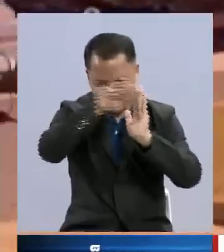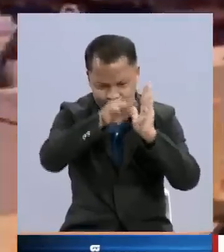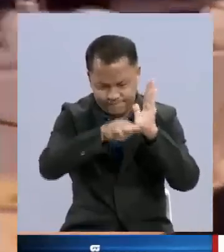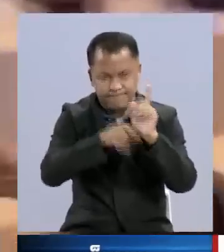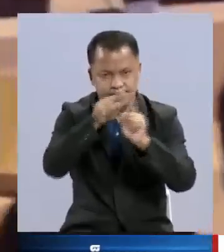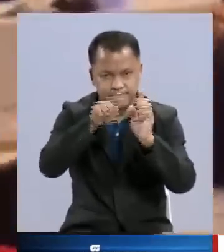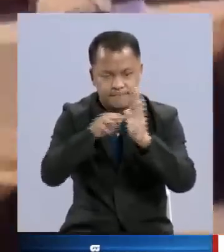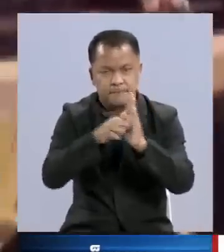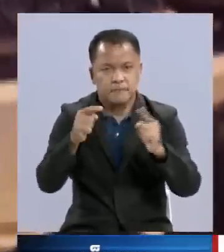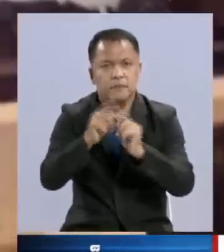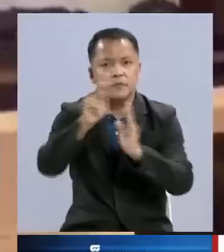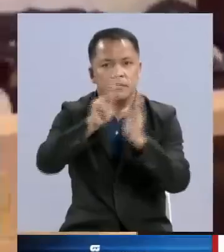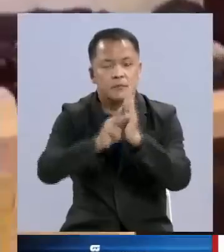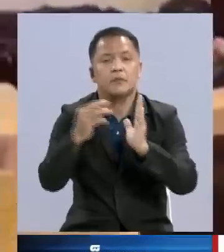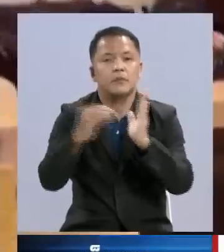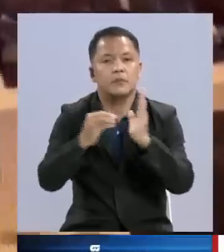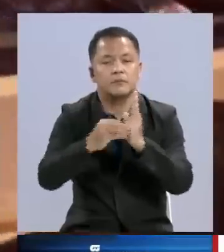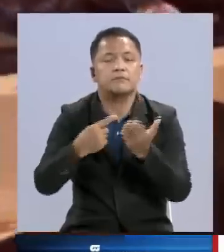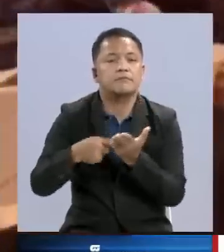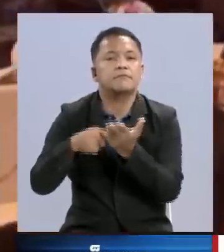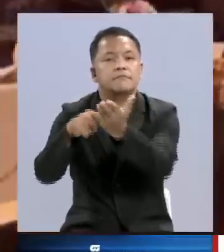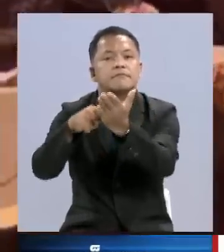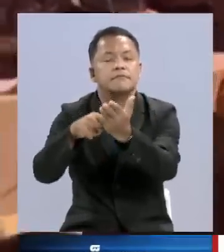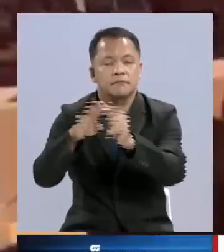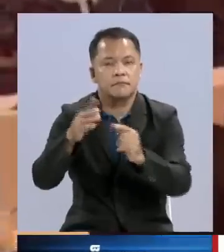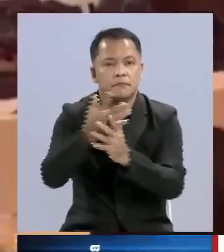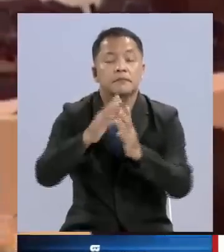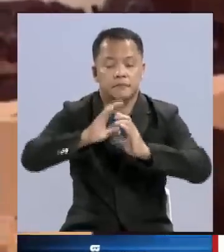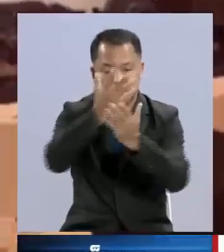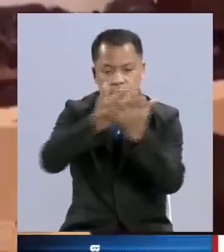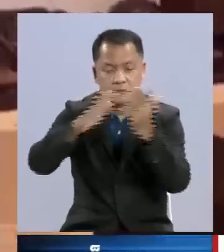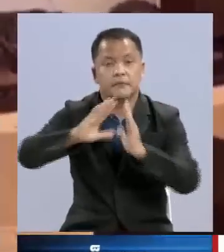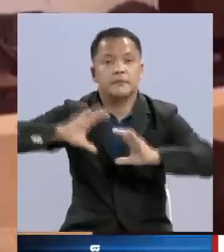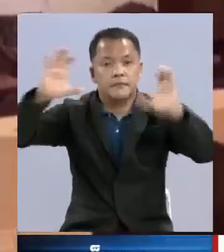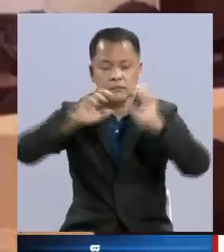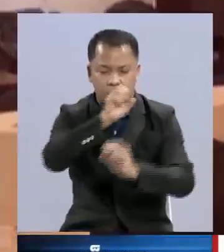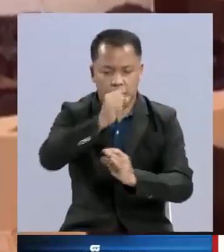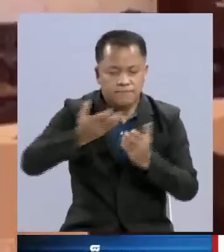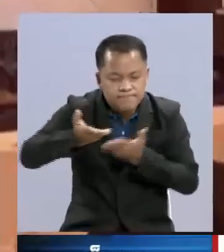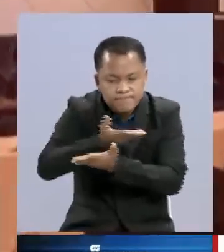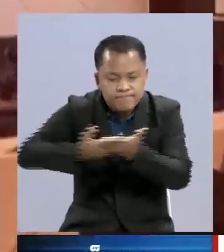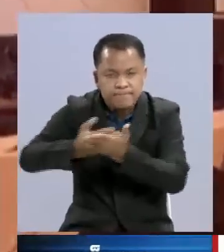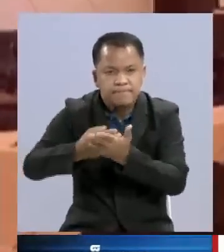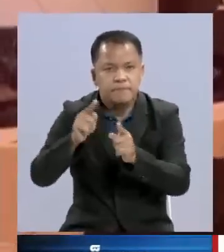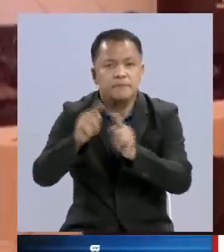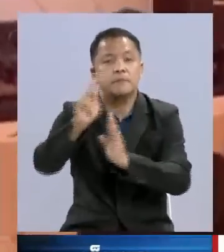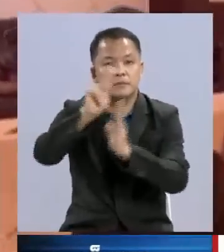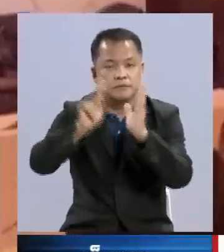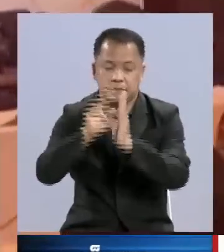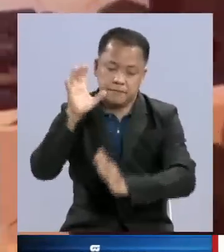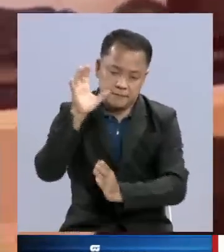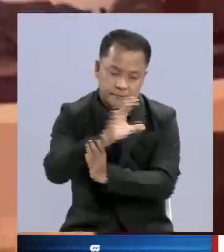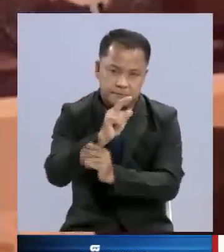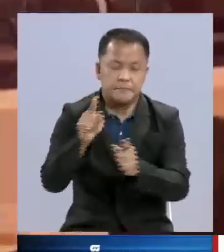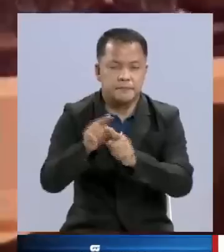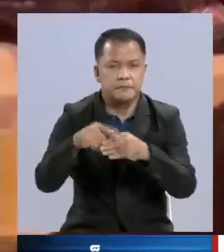ซึ่งเป็นร่างกฎหมายจากกทม.ที่จะเสนอขึ้นไปหรือว่าร่างของรัฐบาลเพื่อให้ส.ส.ได้พิจารณาออกเป็นข้อกฎหมายบังคับใช้แ